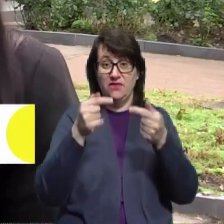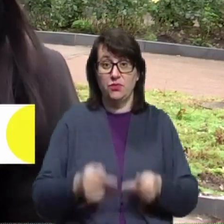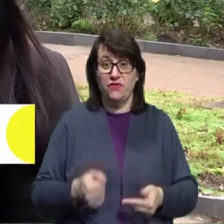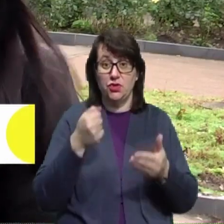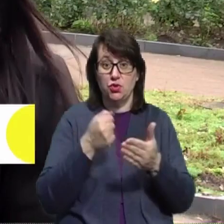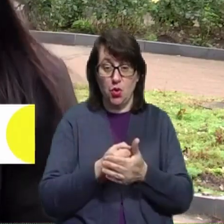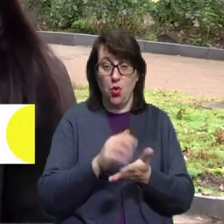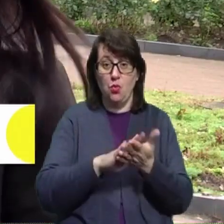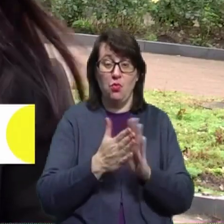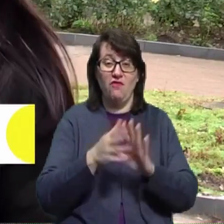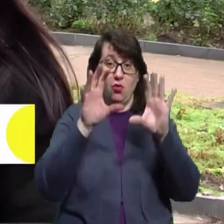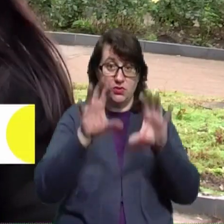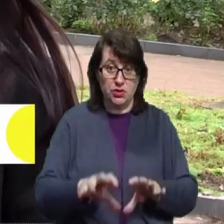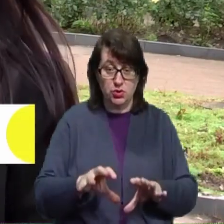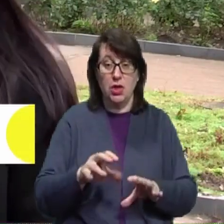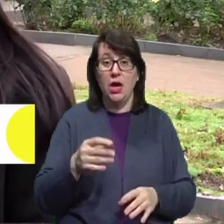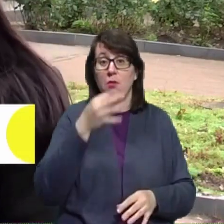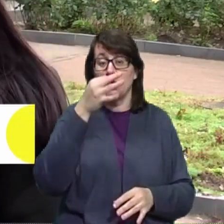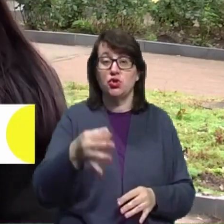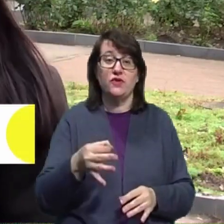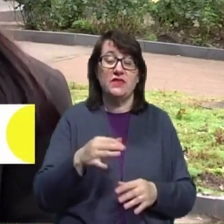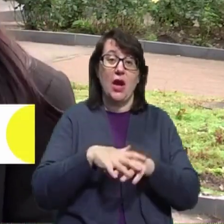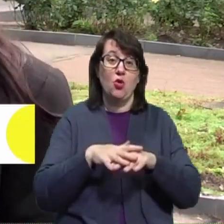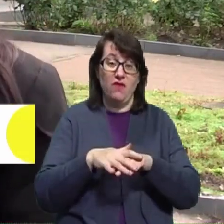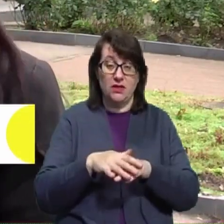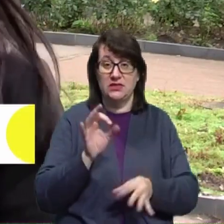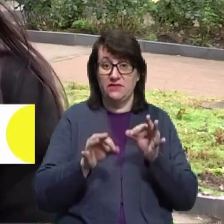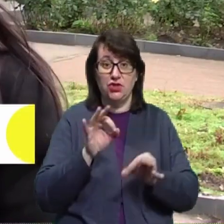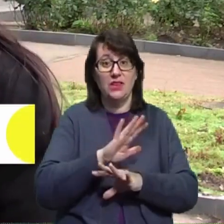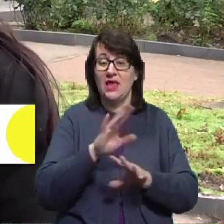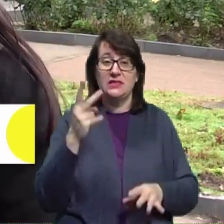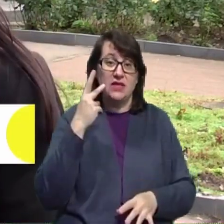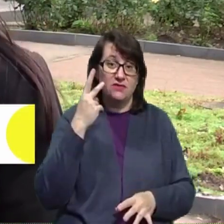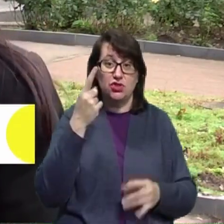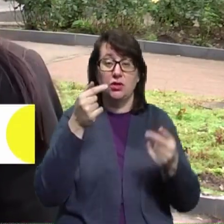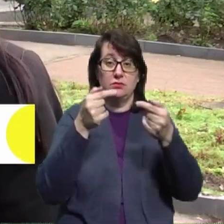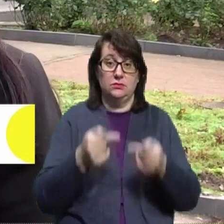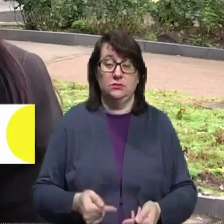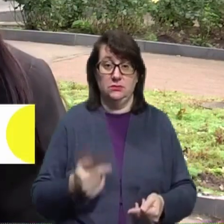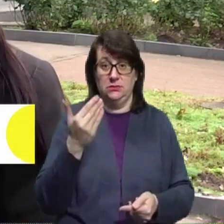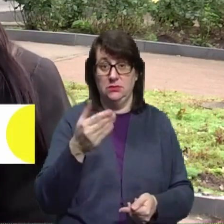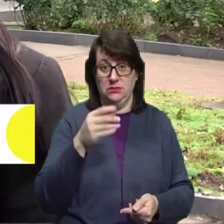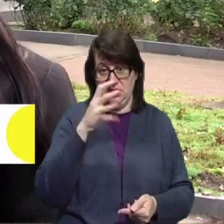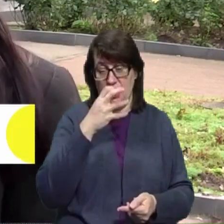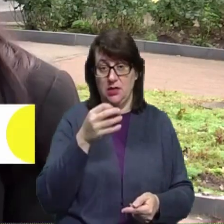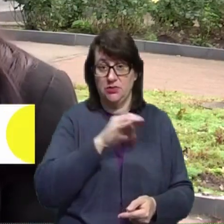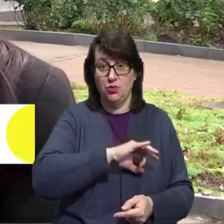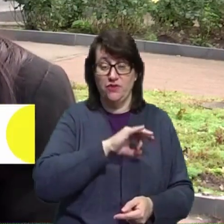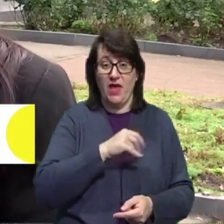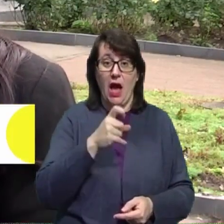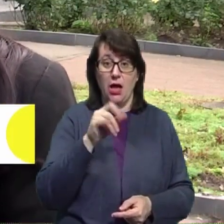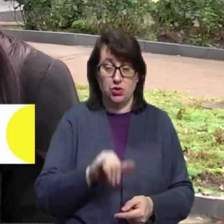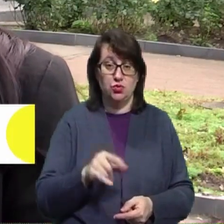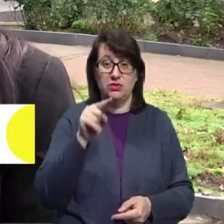кодексу, здійснюється прогнозоване нарахування. Звичайно, воно не завжди один в один співпадає з реальним споживанням газу тим чи